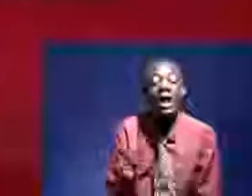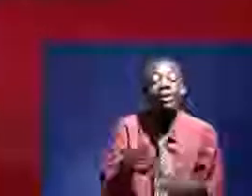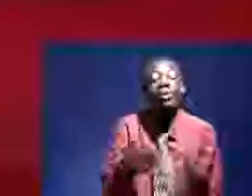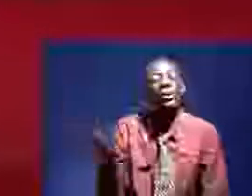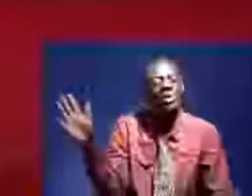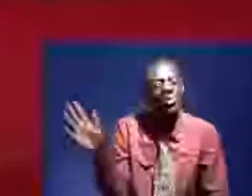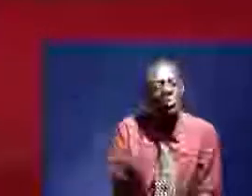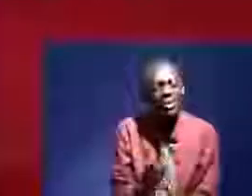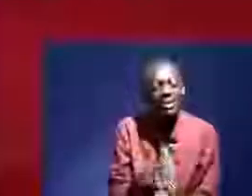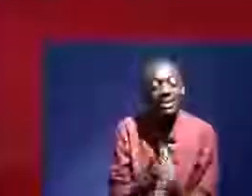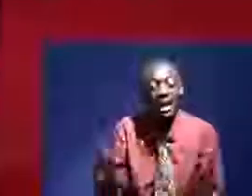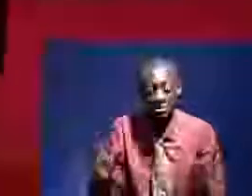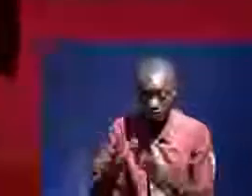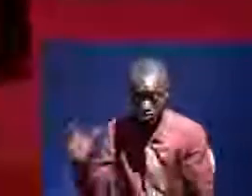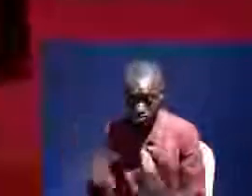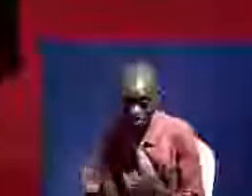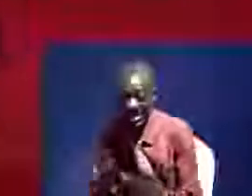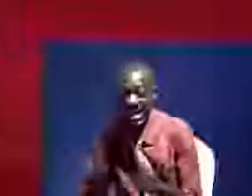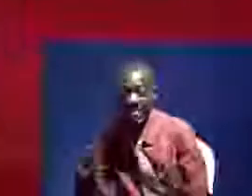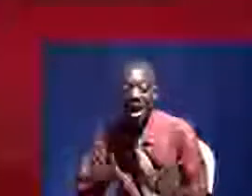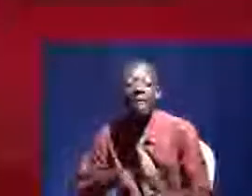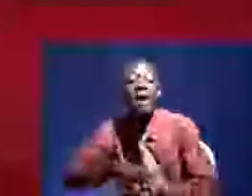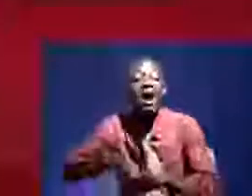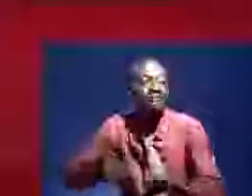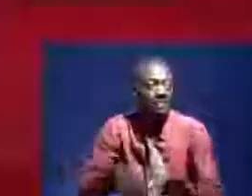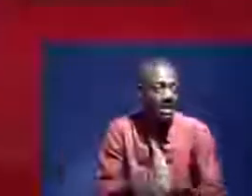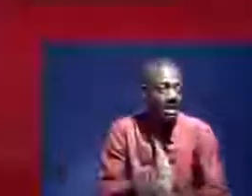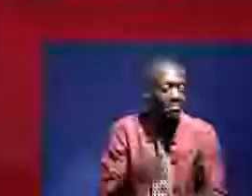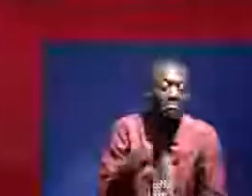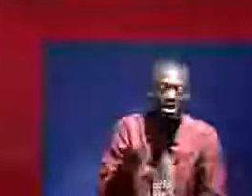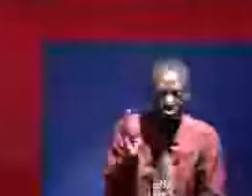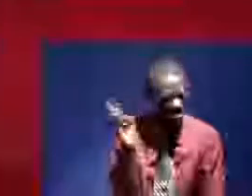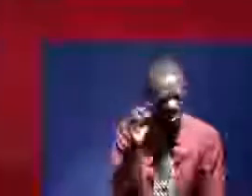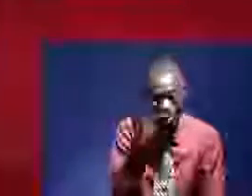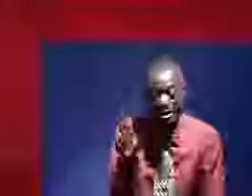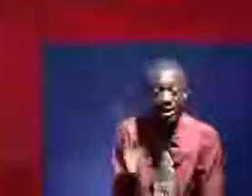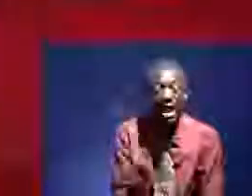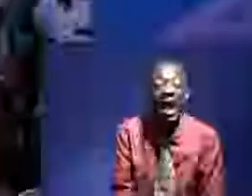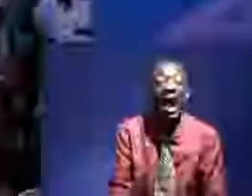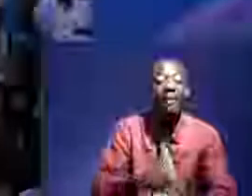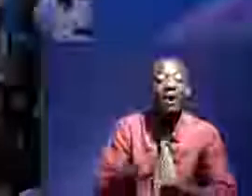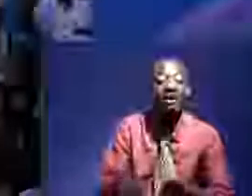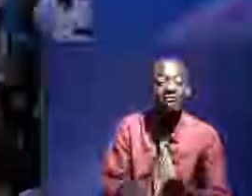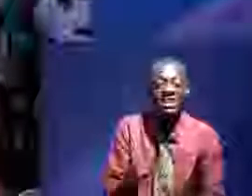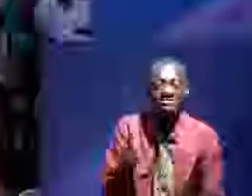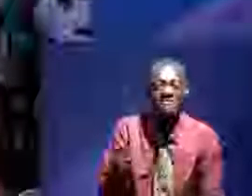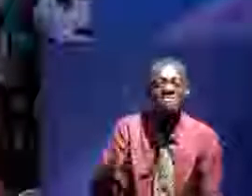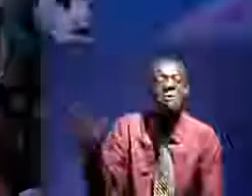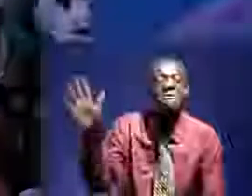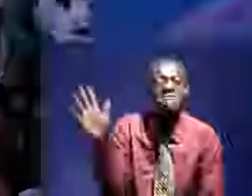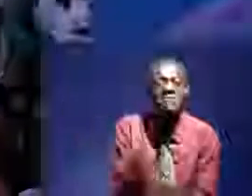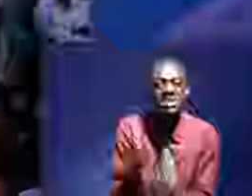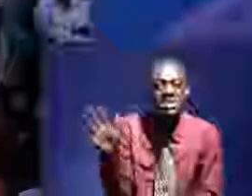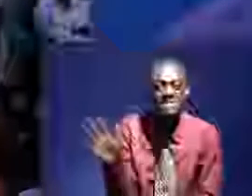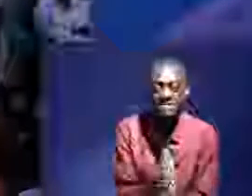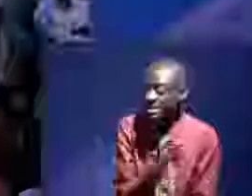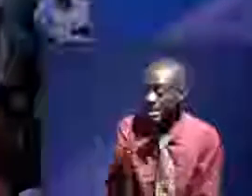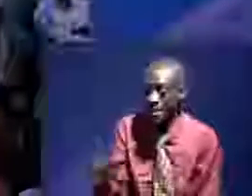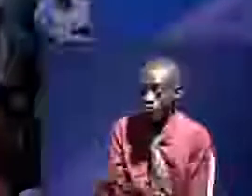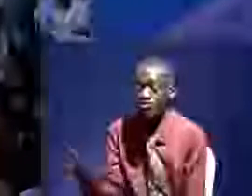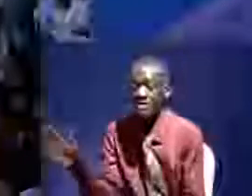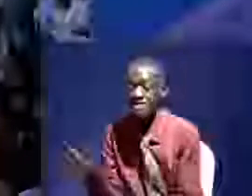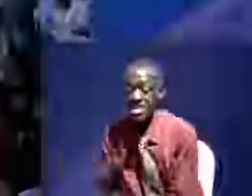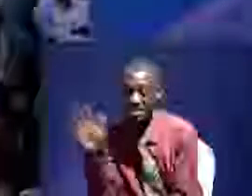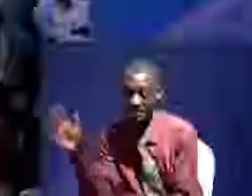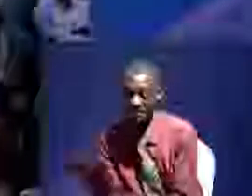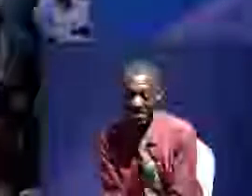kama vikundi vya kwaya vingi kama Afrika. Simseme nina. As you have in Africa. Hapa Afrika viko vingi na vikundi vingi